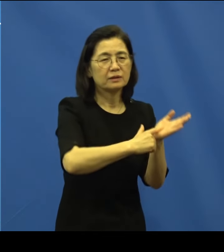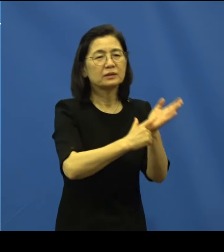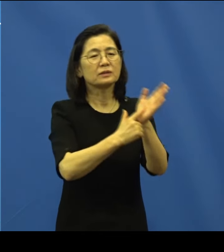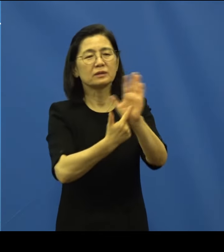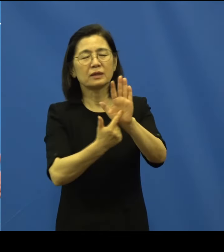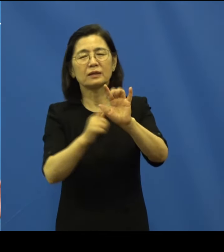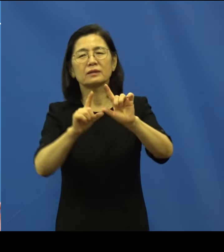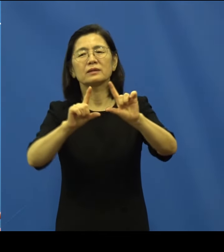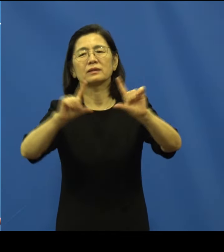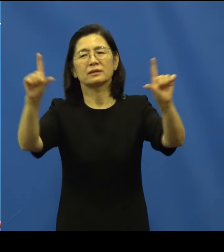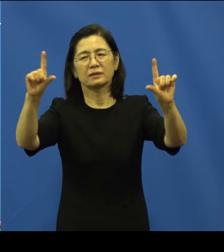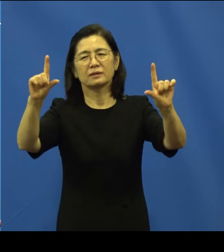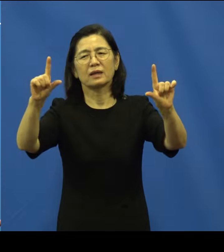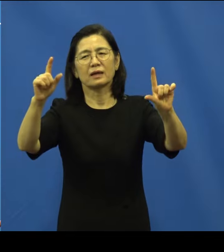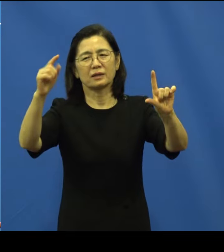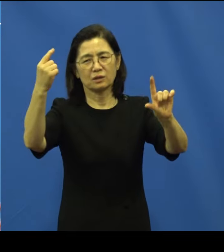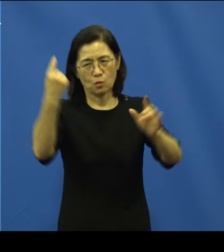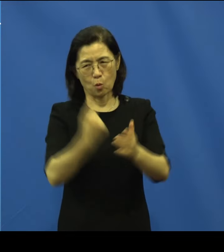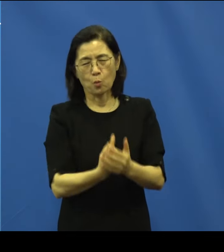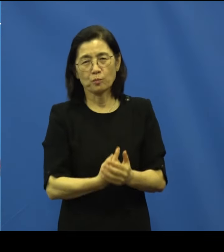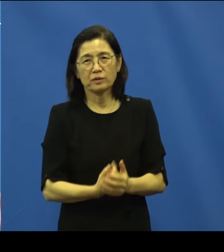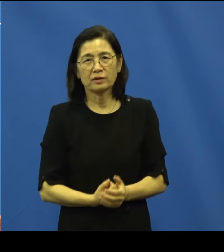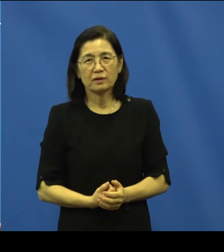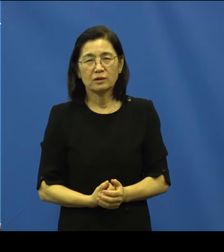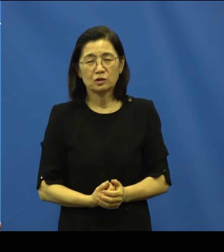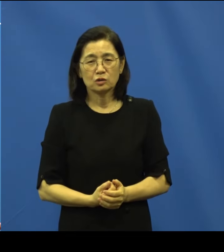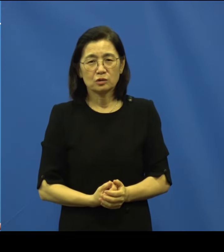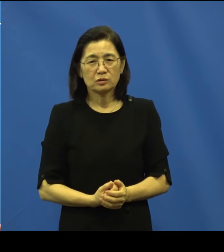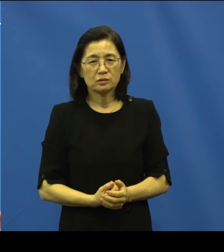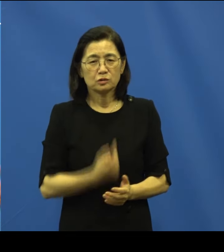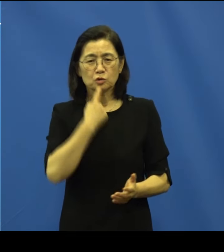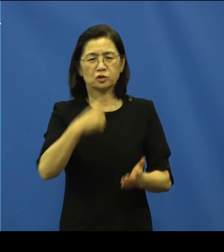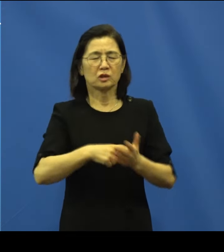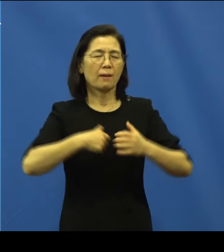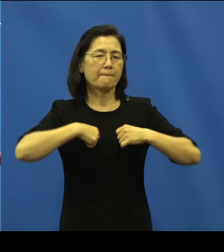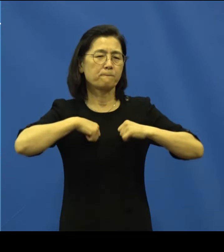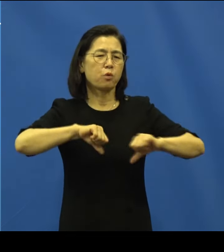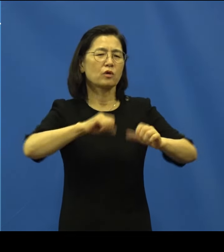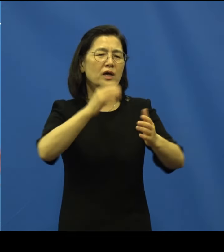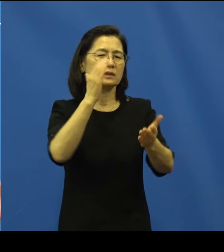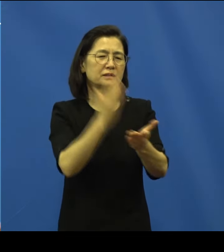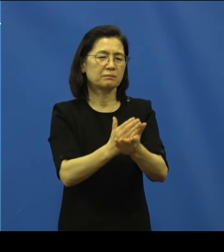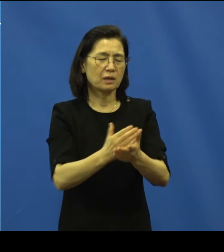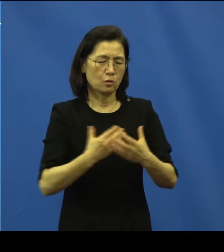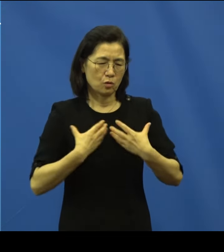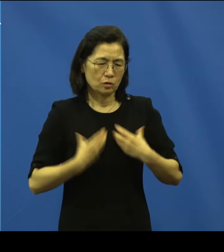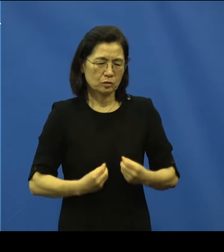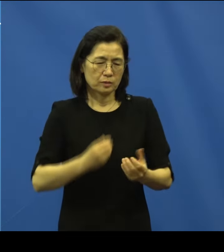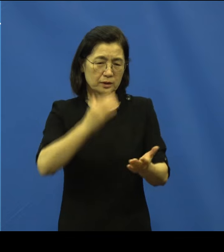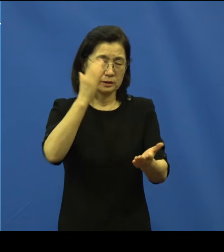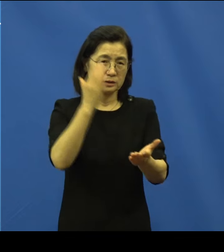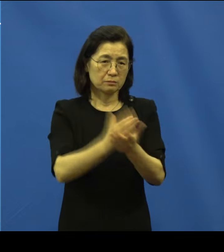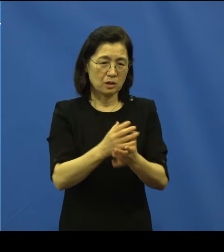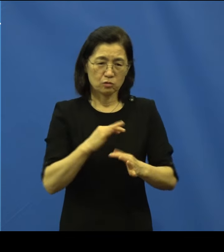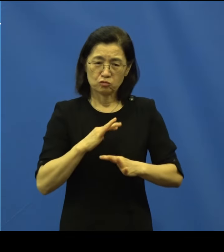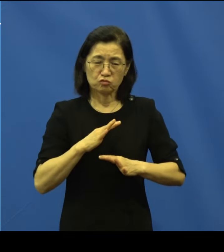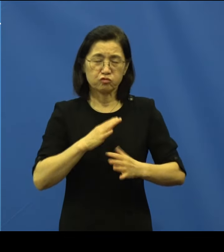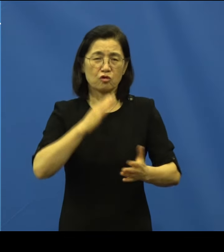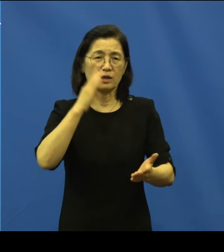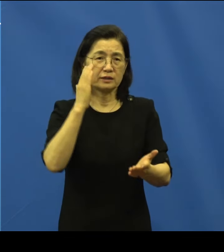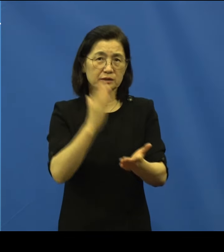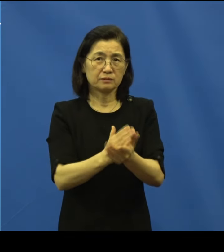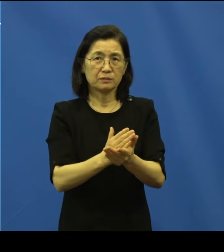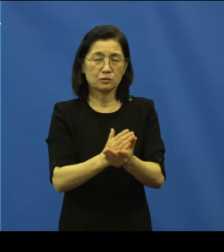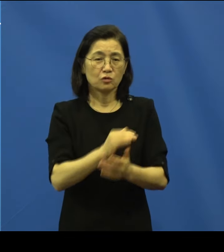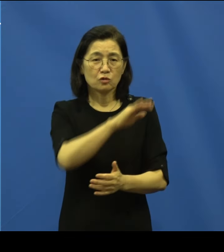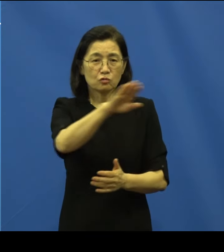것입니다. 너무 쉽게 물러나지 마세요. 너무 쉽게 포기하지 마세요. 너무 쉽게 절망하고 두려워하지 마세요. 우리는 능히 이길